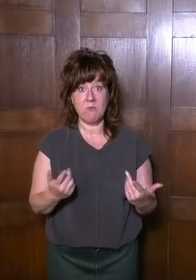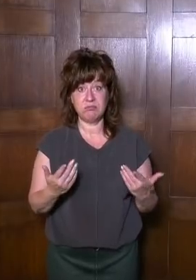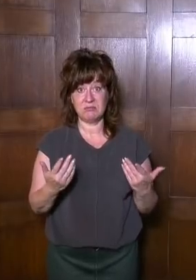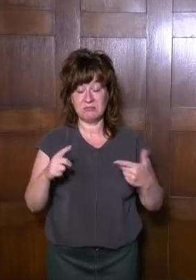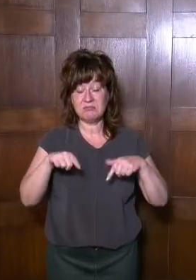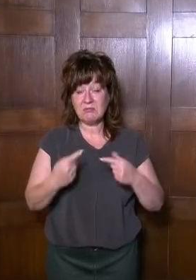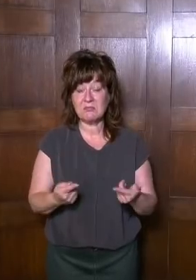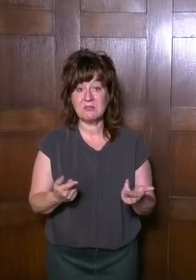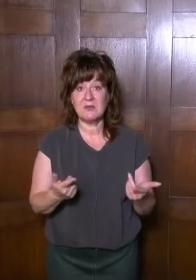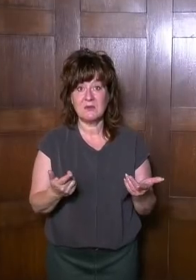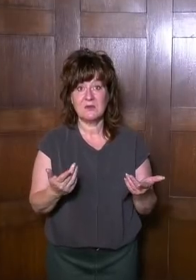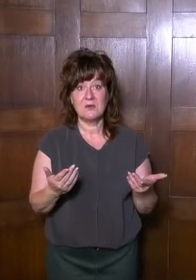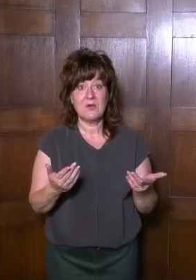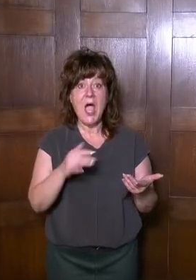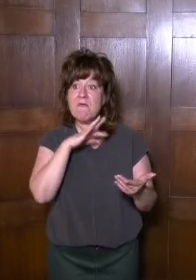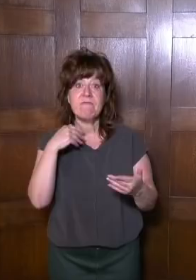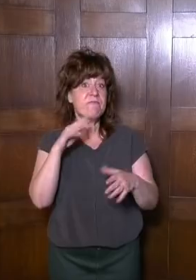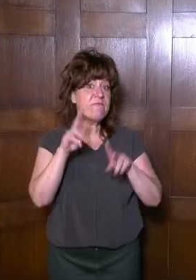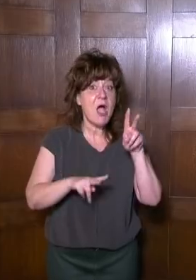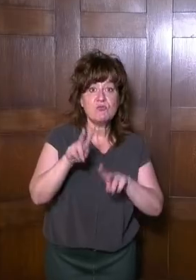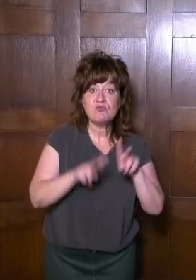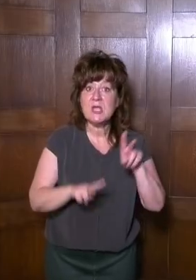dann gab es da auch so Projekte wie